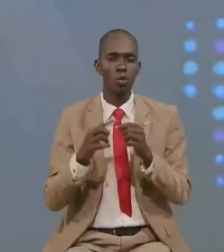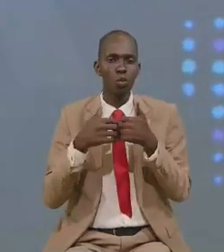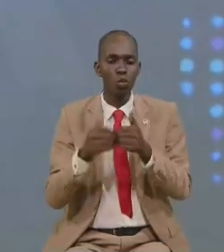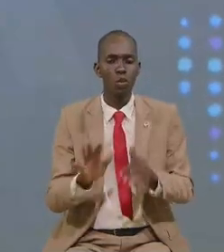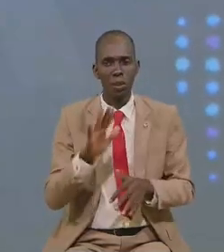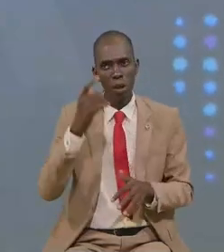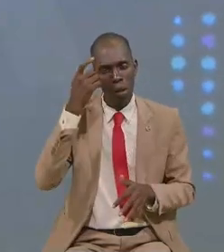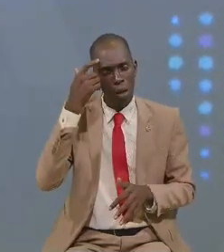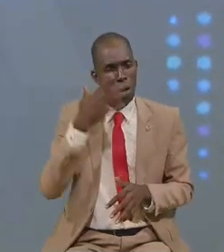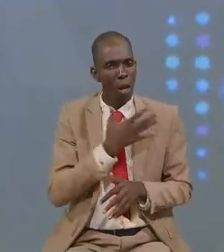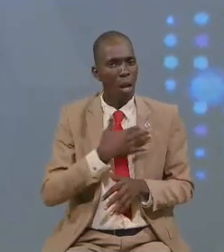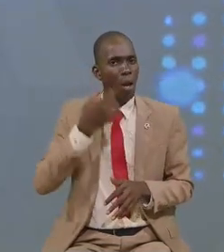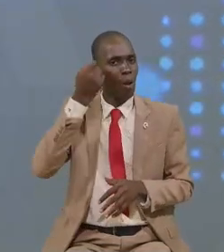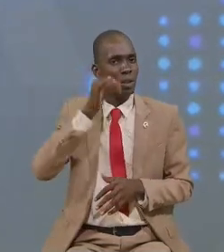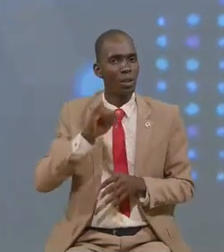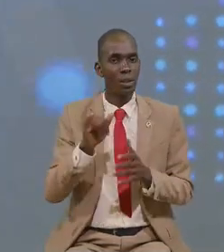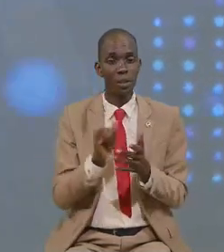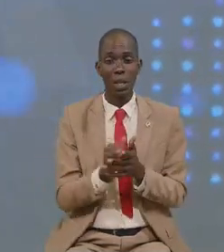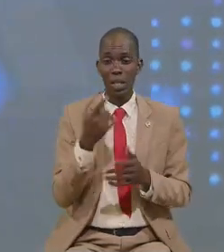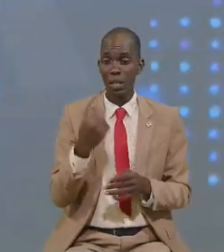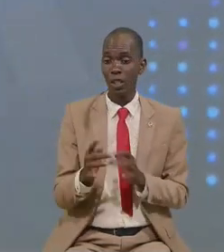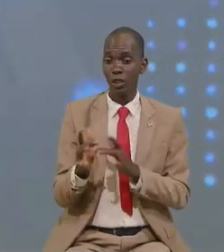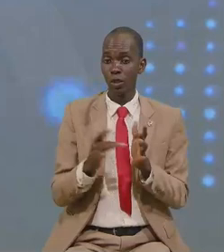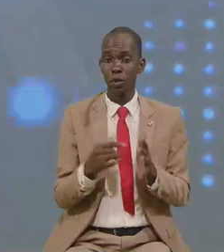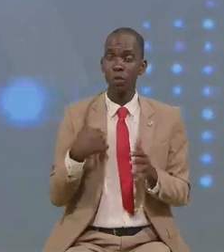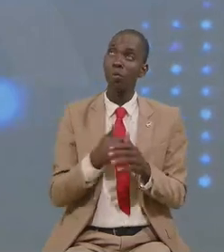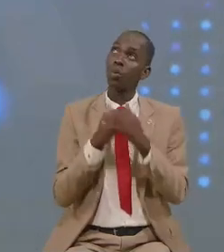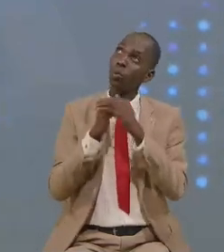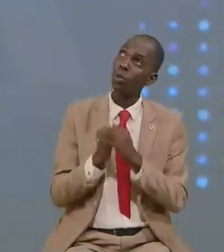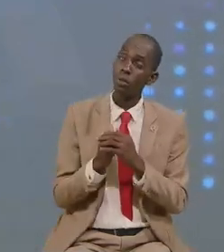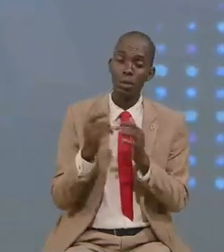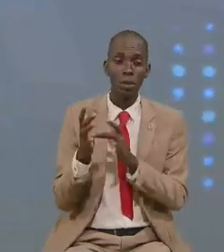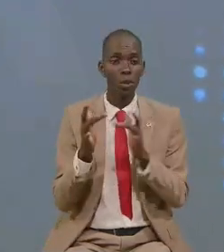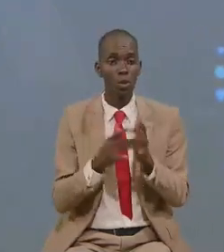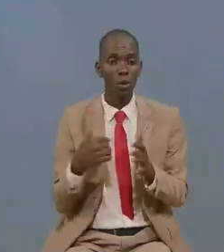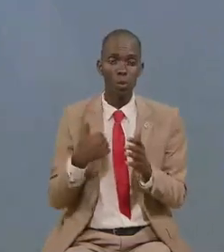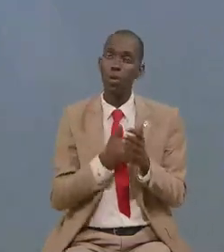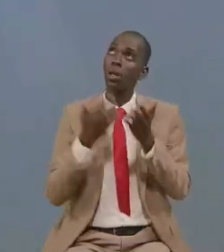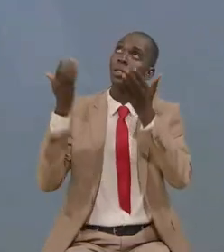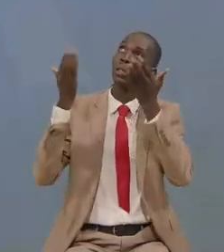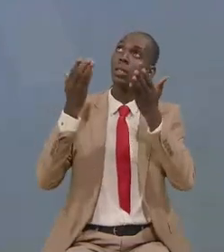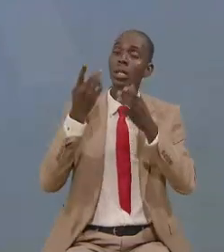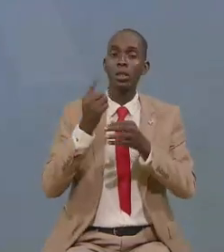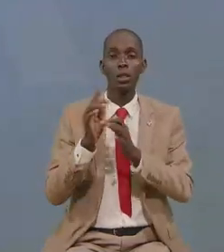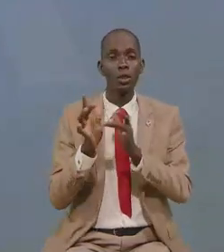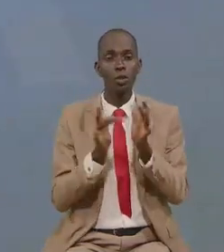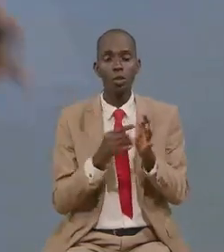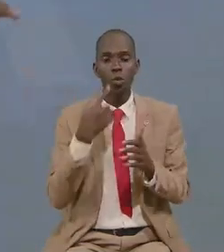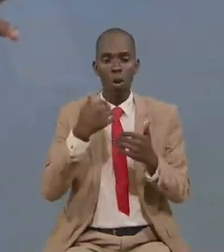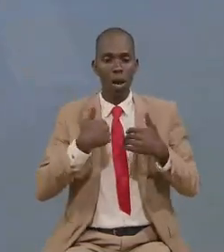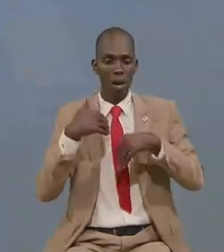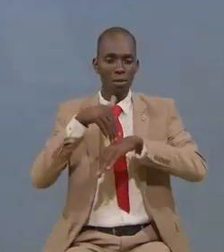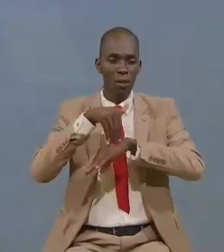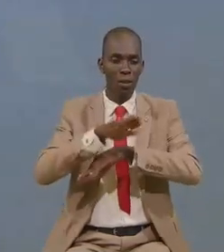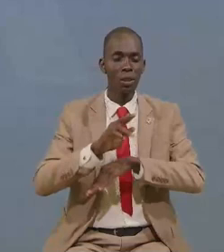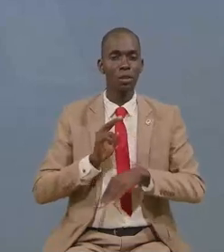compréhension que le Jésus que nous adorons, que Jésus que nous servons, est le Jésus qui nous a commissionné